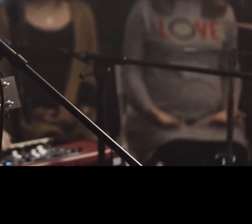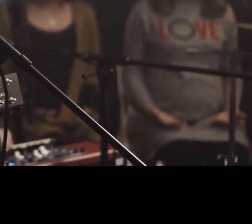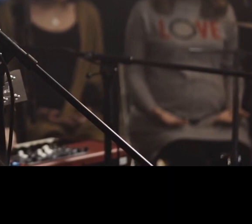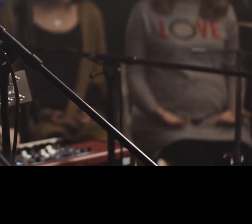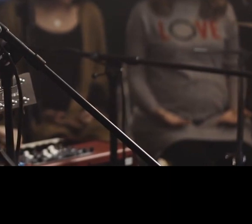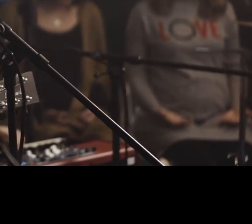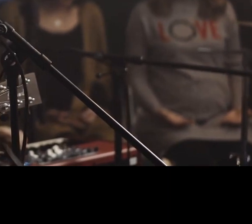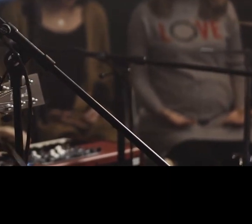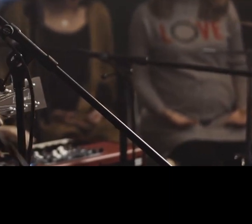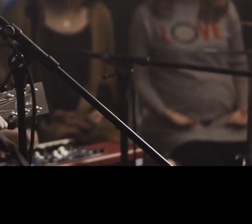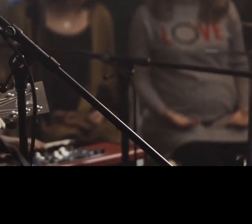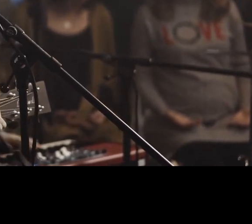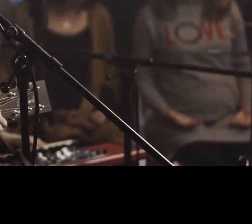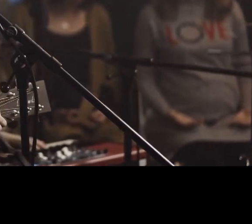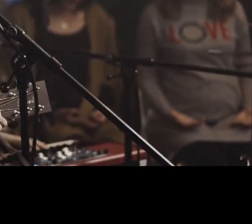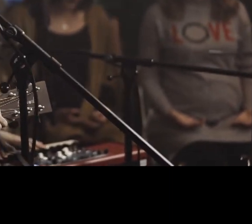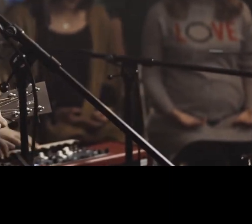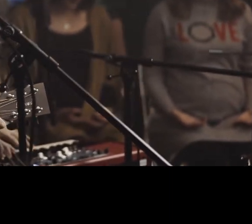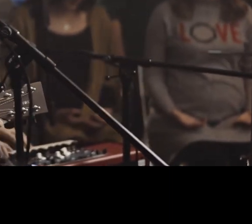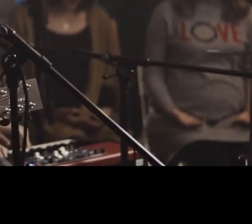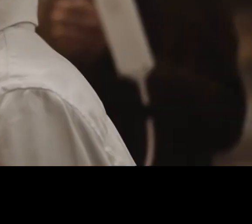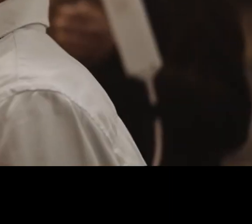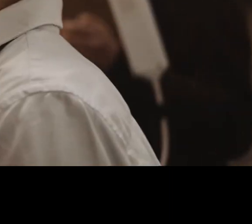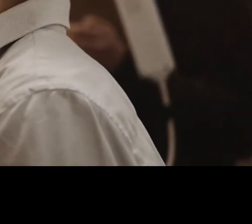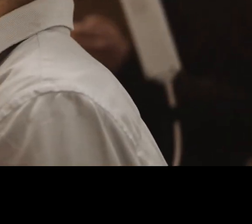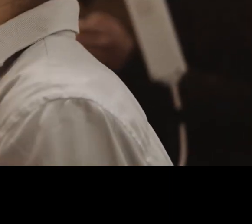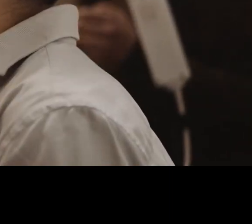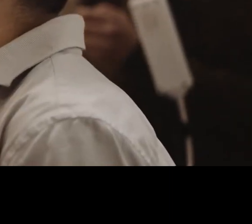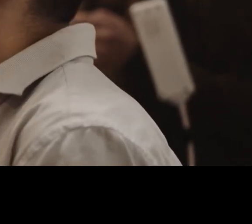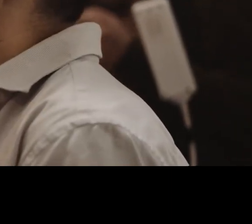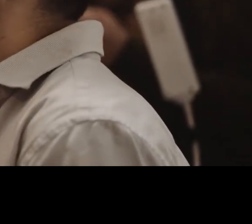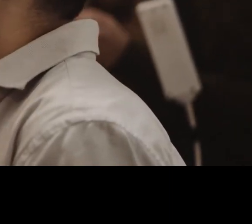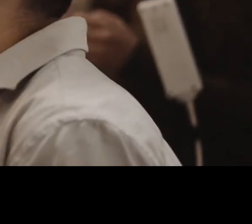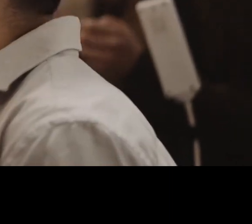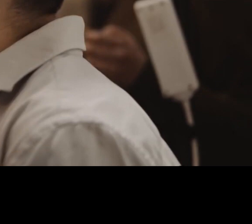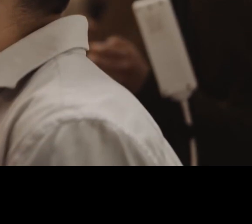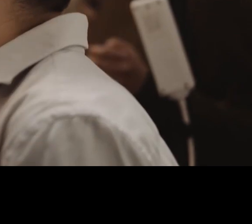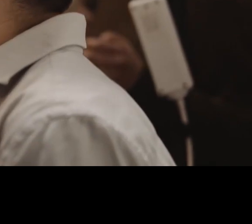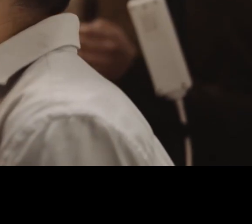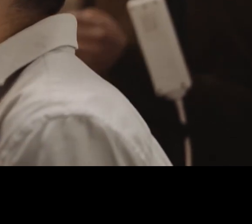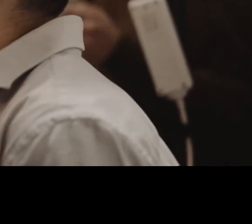ispred bijele hostije i sluša